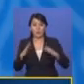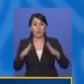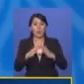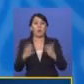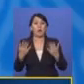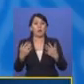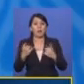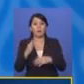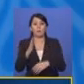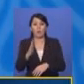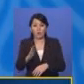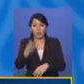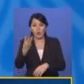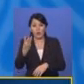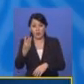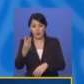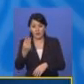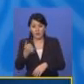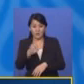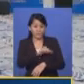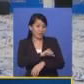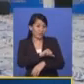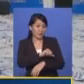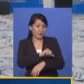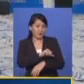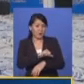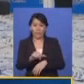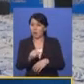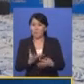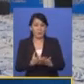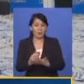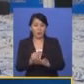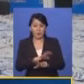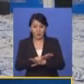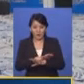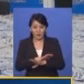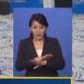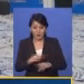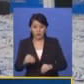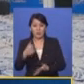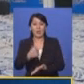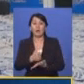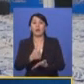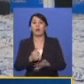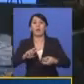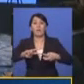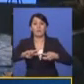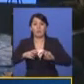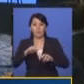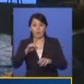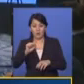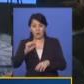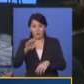болады. Ақшасын шетке апарып салмай өзімізге салатын болады. Ең негізгі мәселе, әсіресе мына